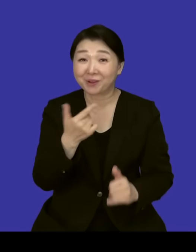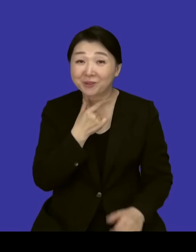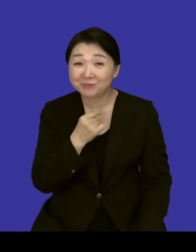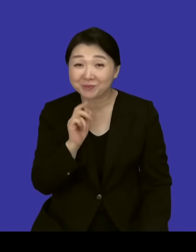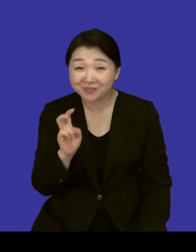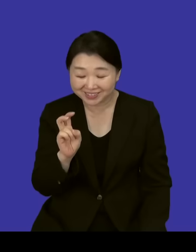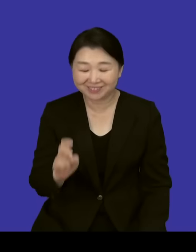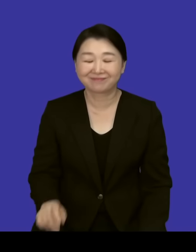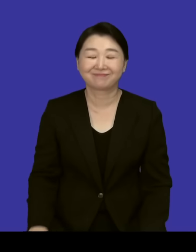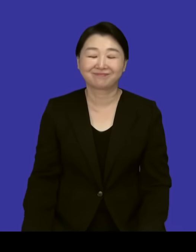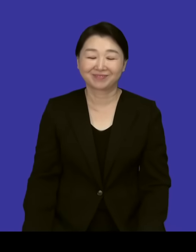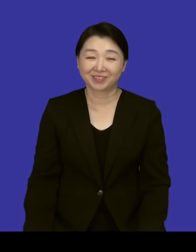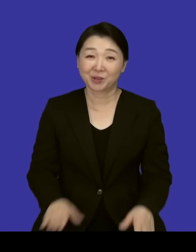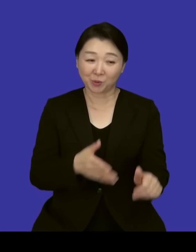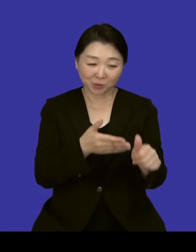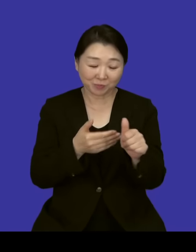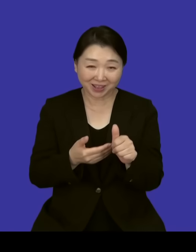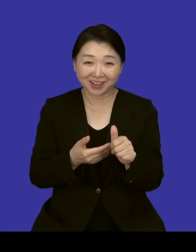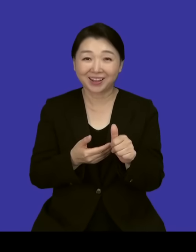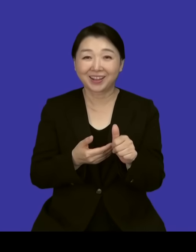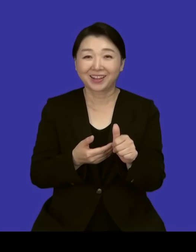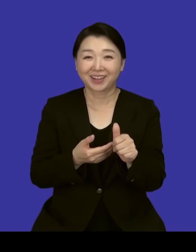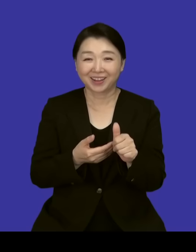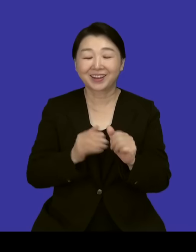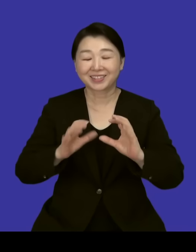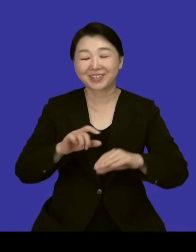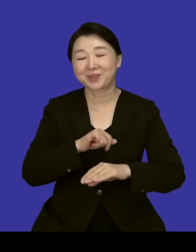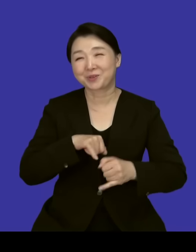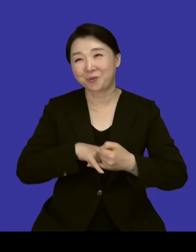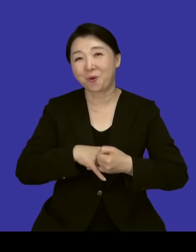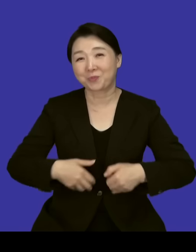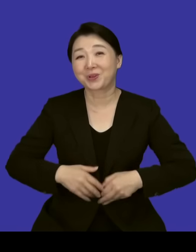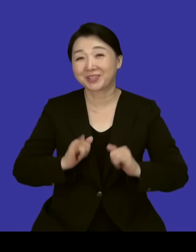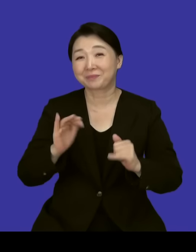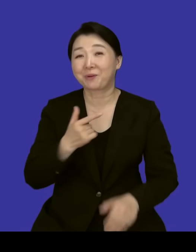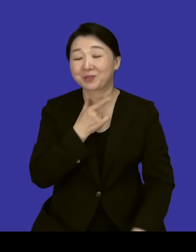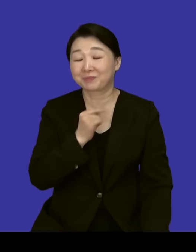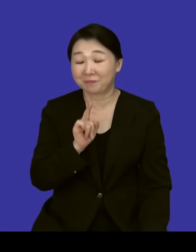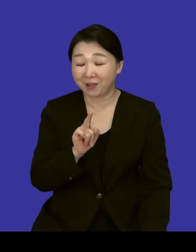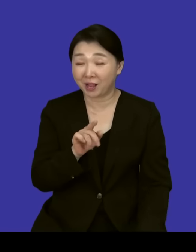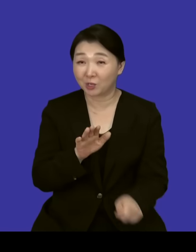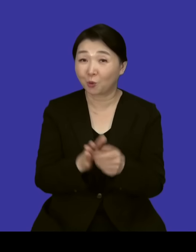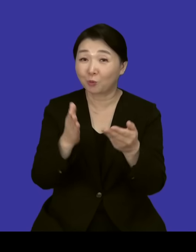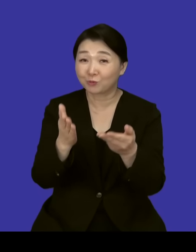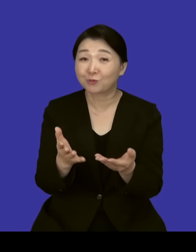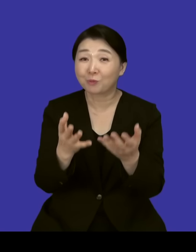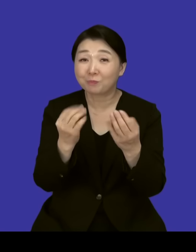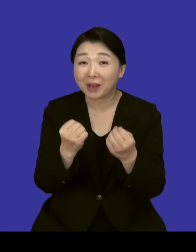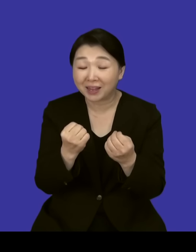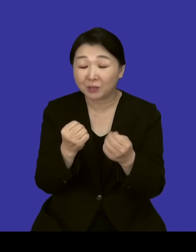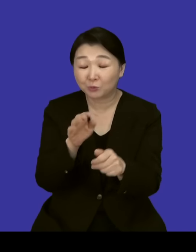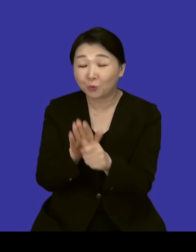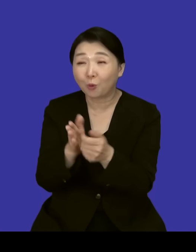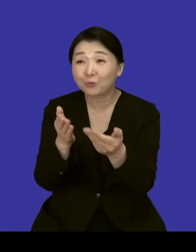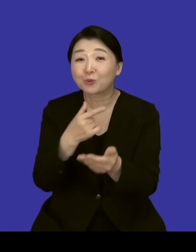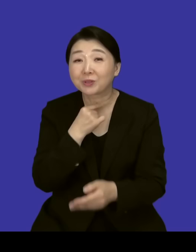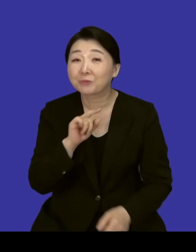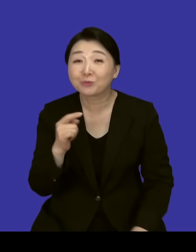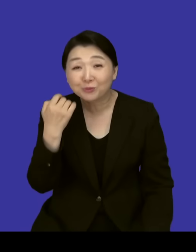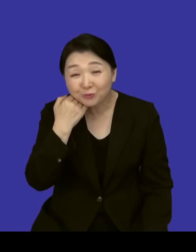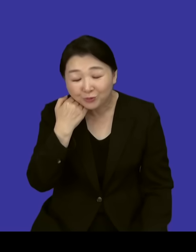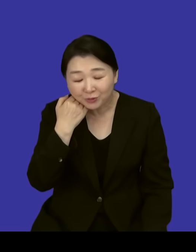손님도 세상에 꼭 필요한 존재이고 싶다라고 고백을 하십니다. 네, 이분 도움 많이 주시는데요. 이분이 도움을 어떤 분한테 주시고 싶으냐면은 네. 경제적으로